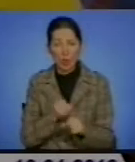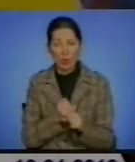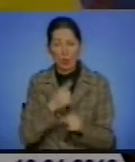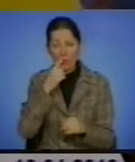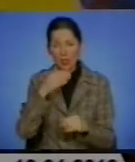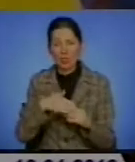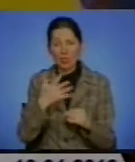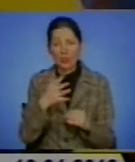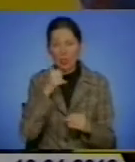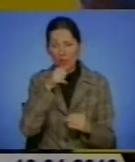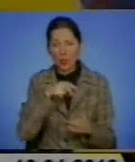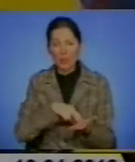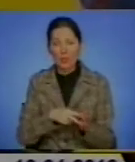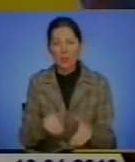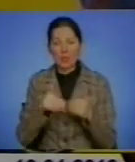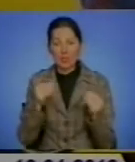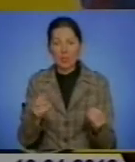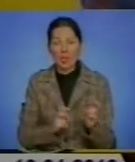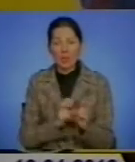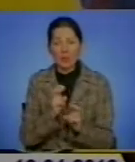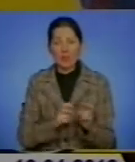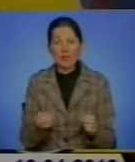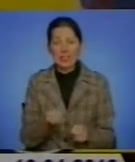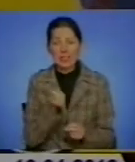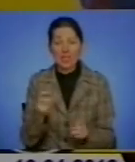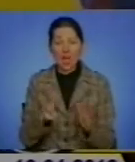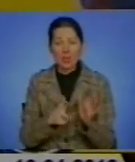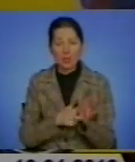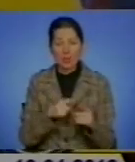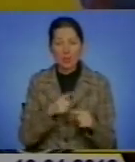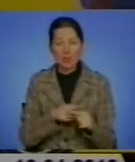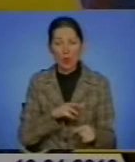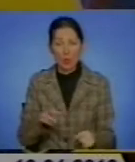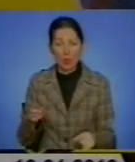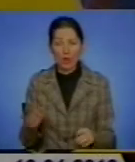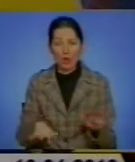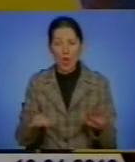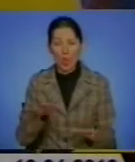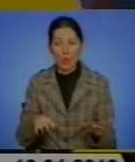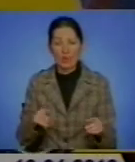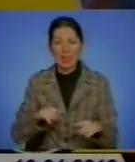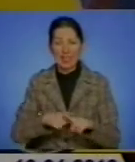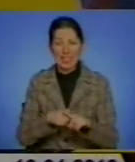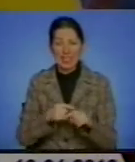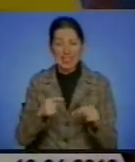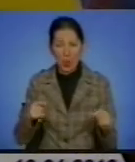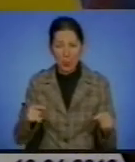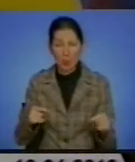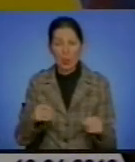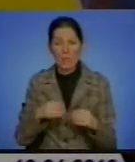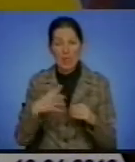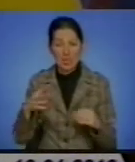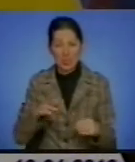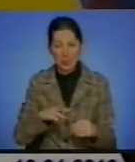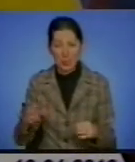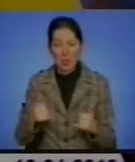плануємо збільшити виробництво зерна до 80 мільйонів тонн, технічних культур – до 15 мільйонів. Для виконання цього